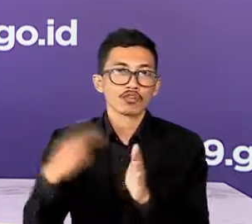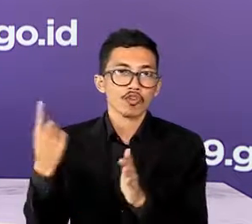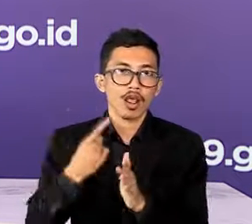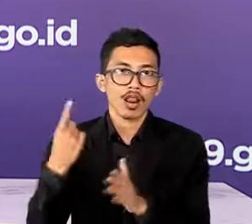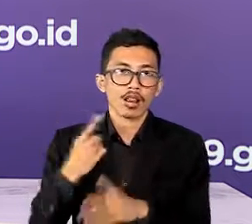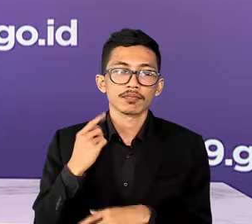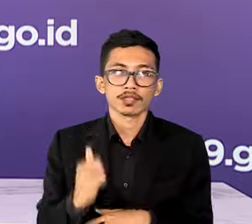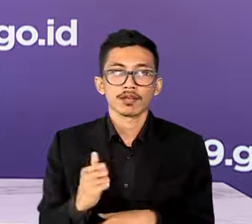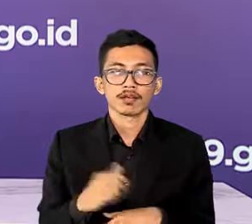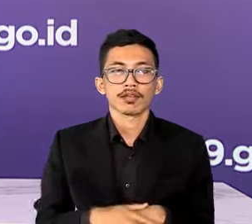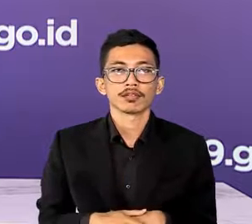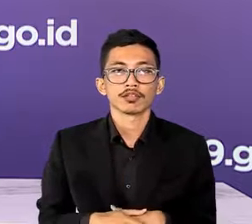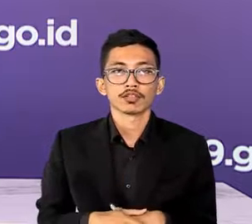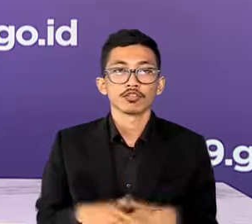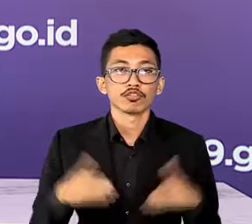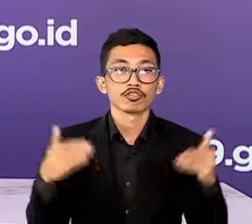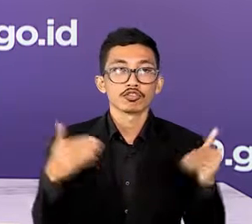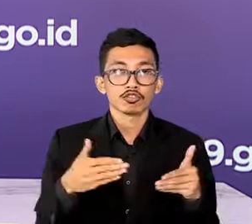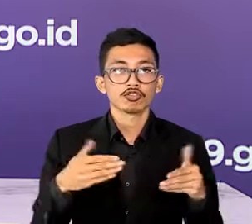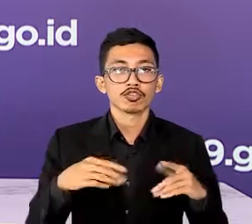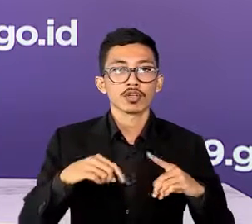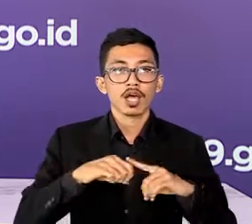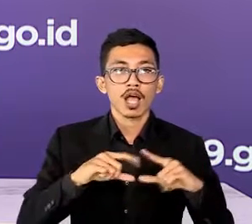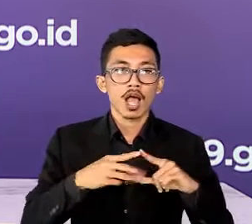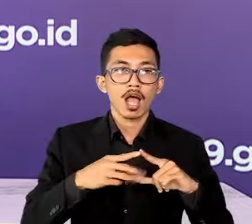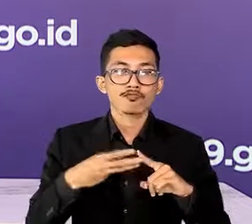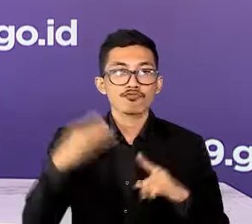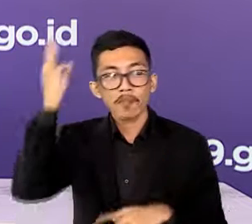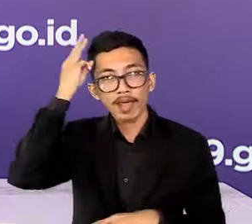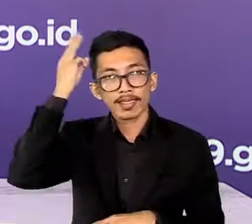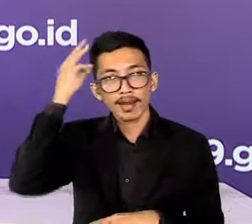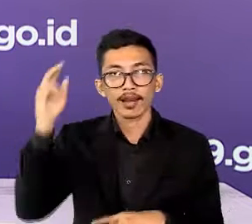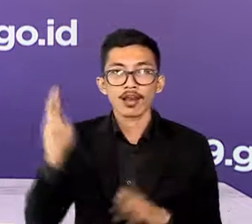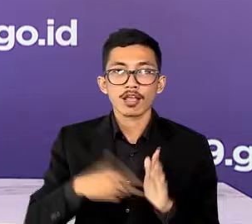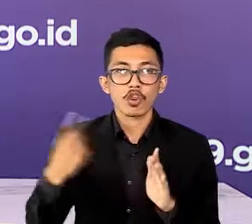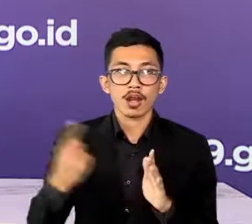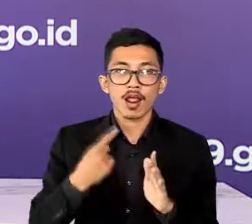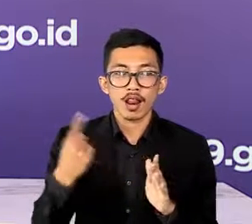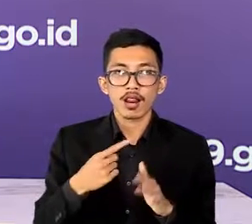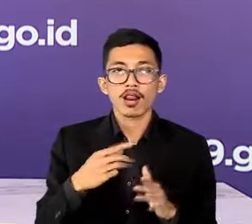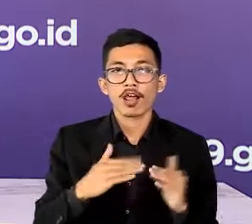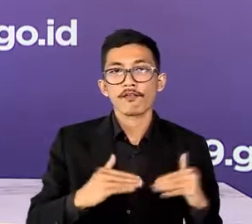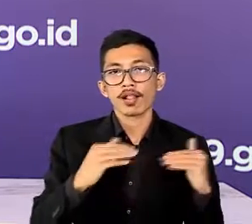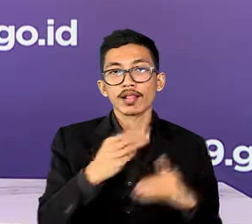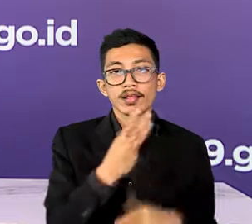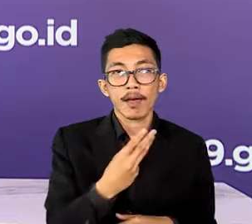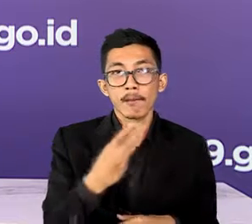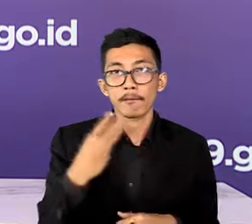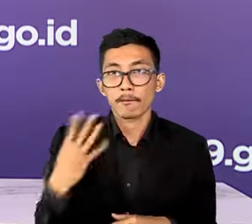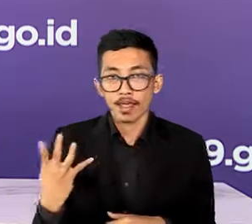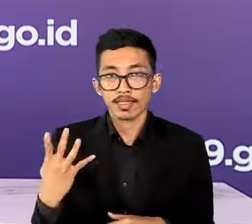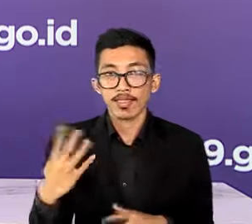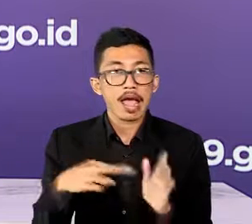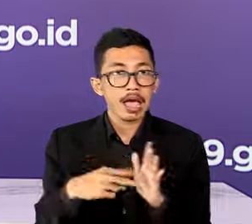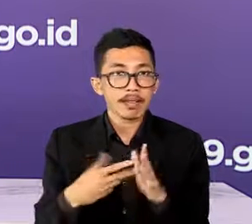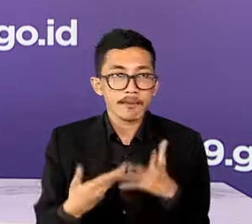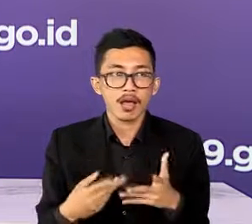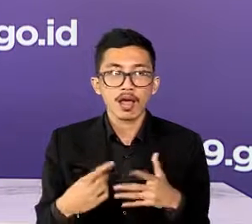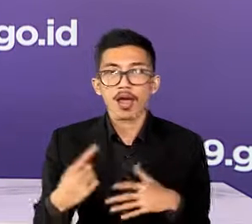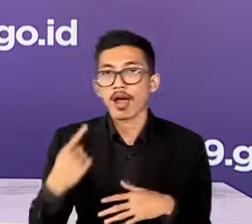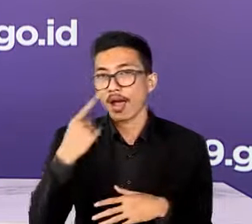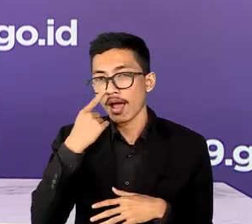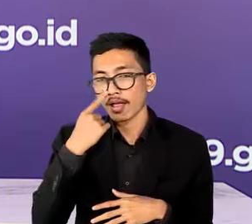khusus untuk kabupaten kota level 3 dan 4 dalam rangka perluasan cakupan testing maka penggunaan Revi